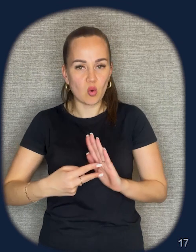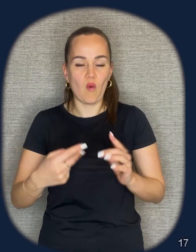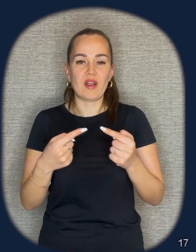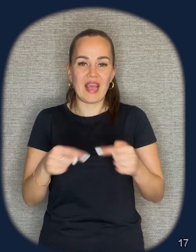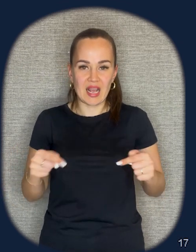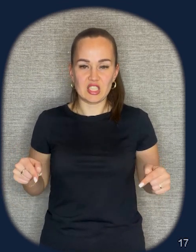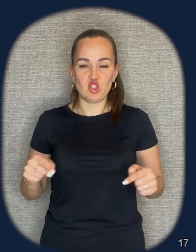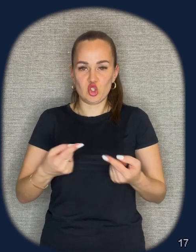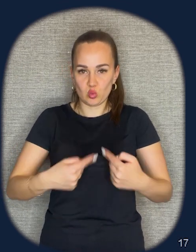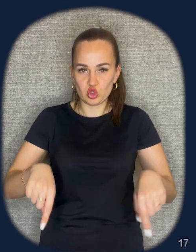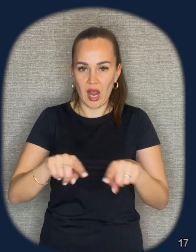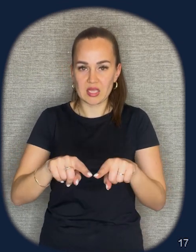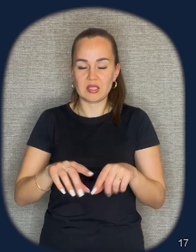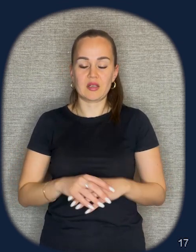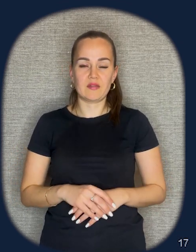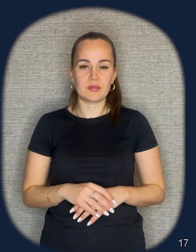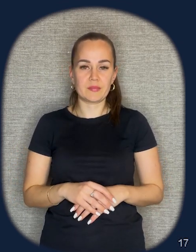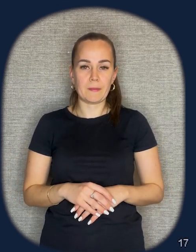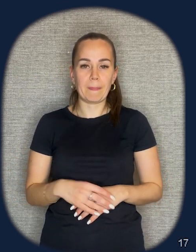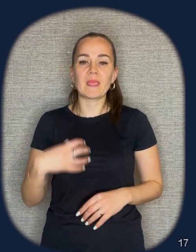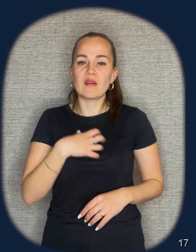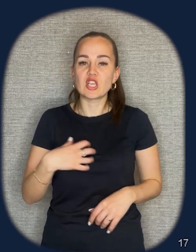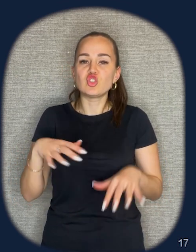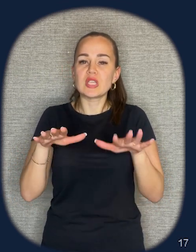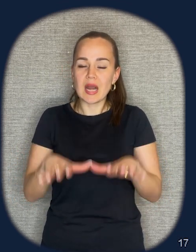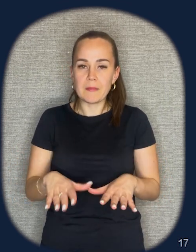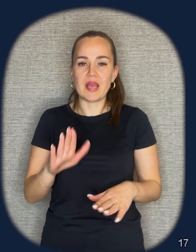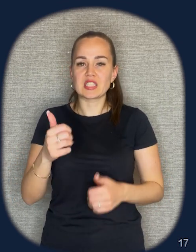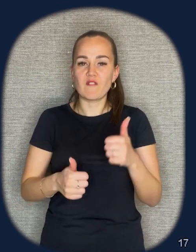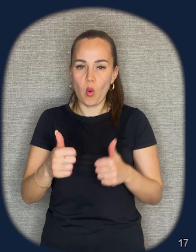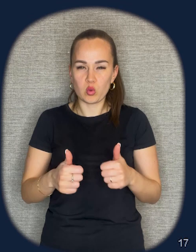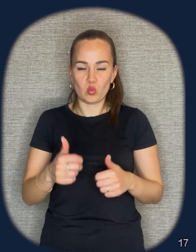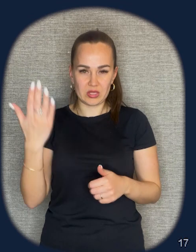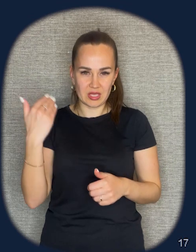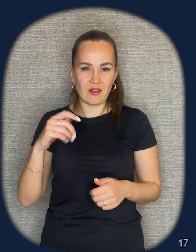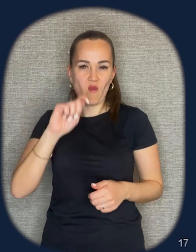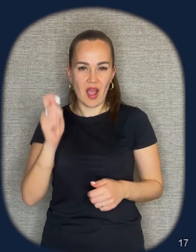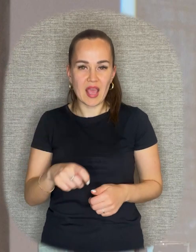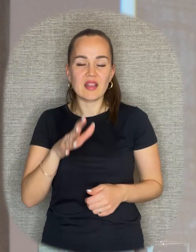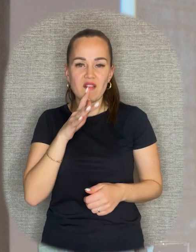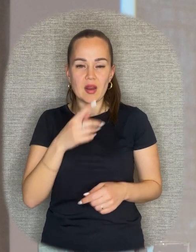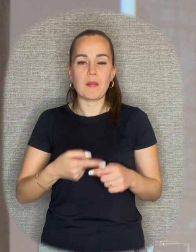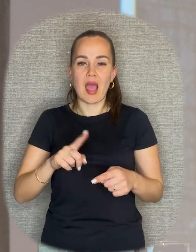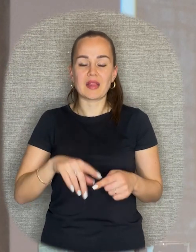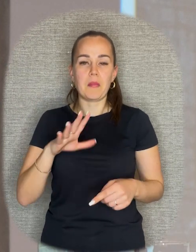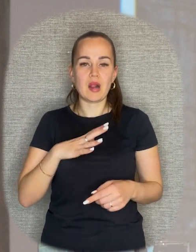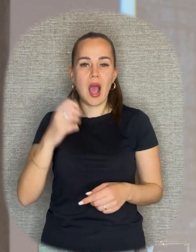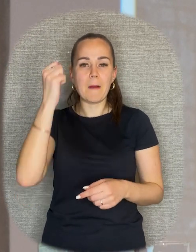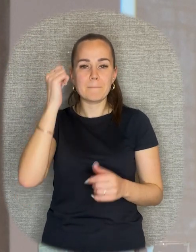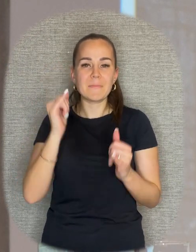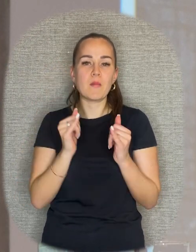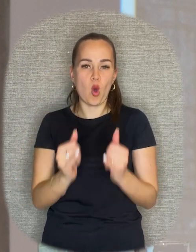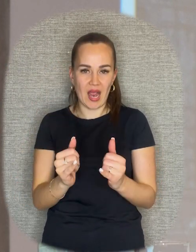решения проработать различные варианты в том числе и планировочные отдельных участков значительное место